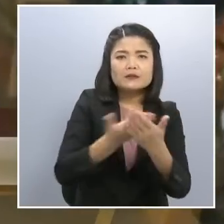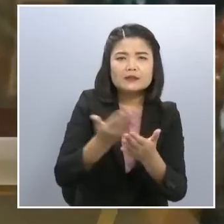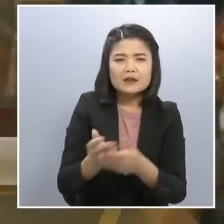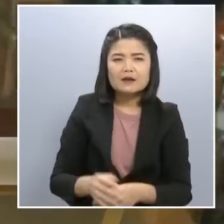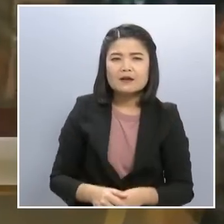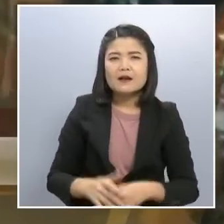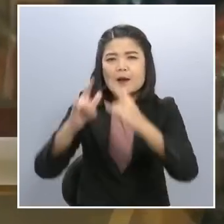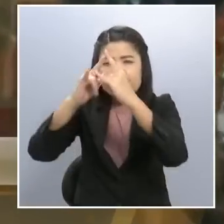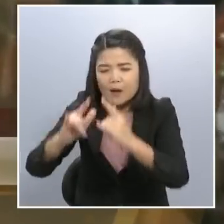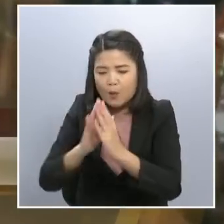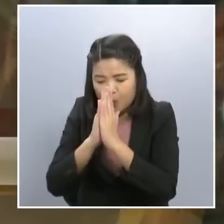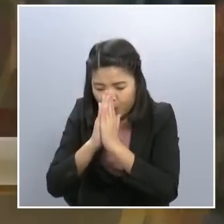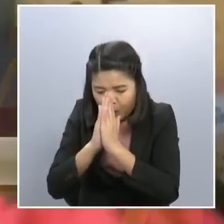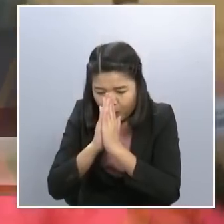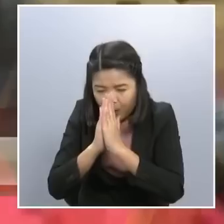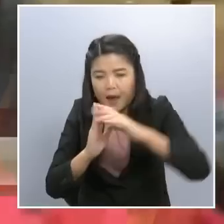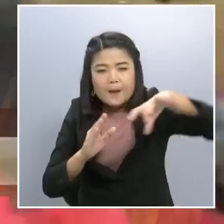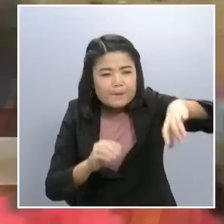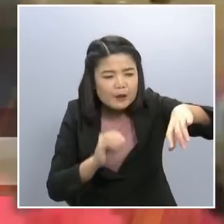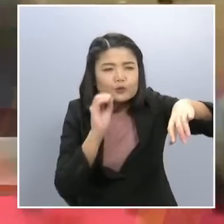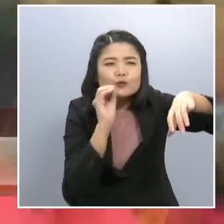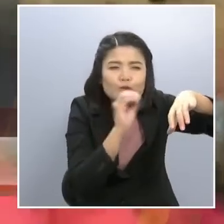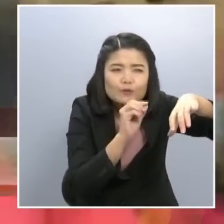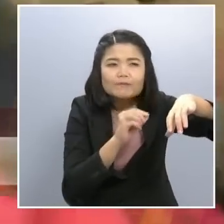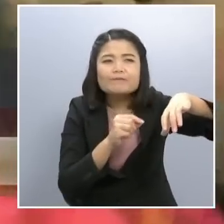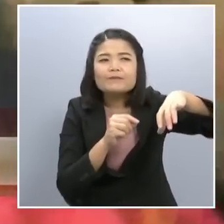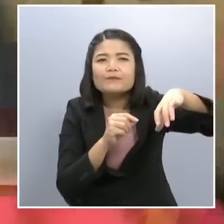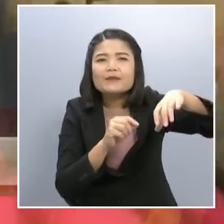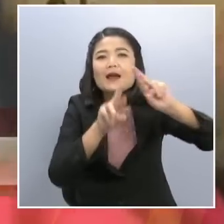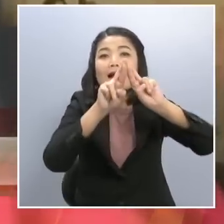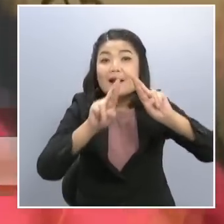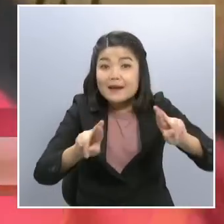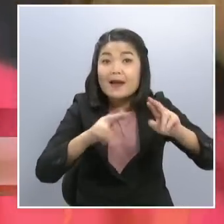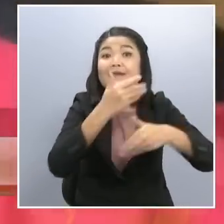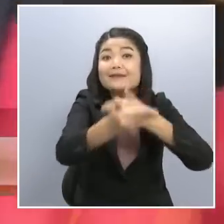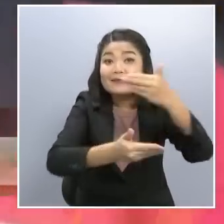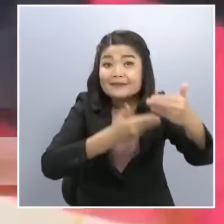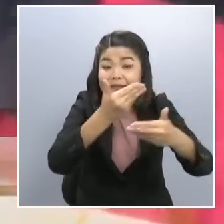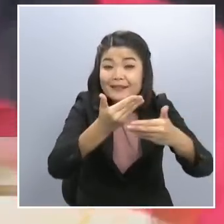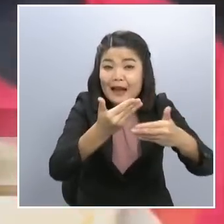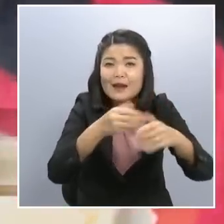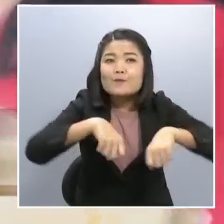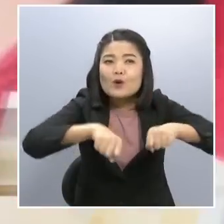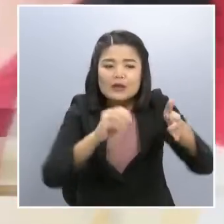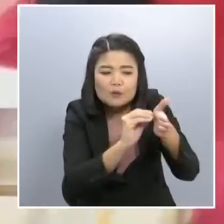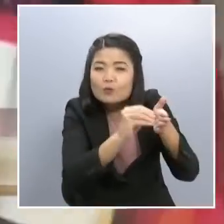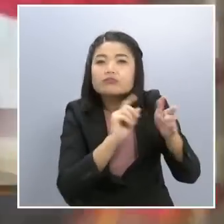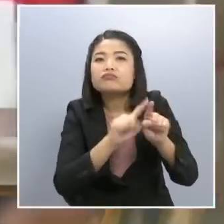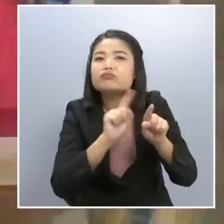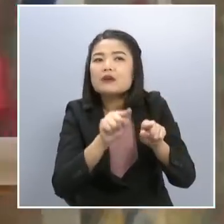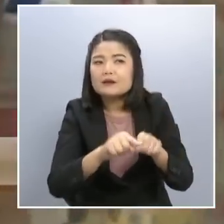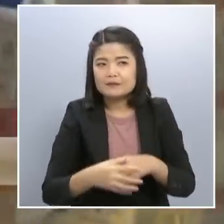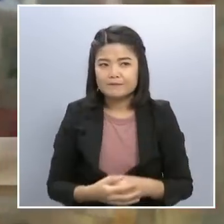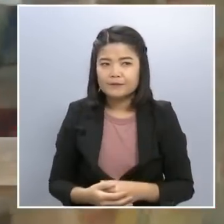าที่แล้วก็จูบตึกที่ทำการค้าคือท่านสอง ร ้ านขายอะไหล่รถยนต์อะไหล่มอเตอร์ไซค ์อ่ะใช่เนี่ยนี่จูบอย่